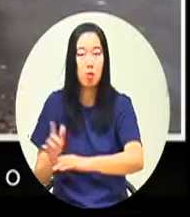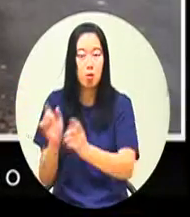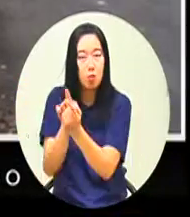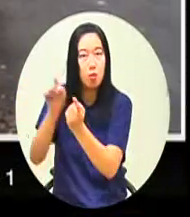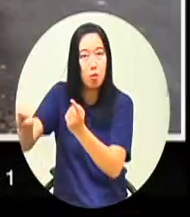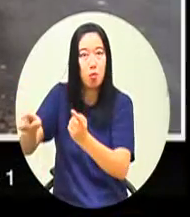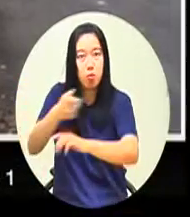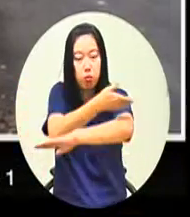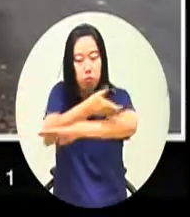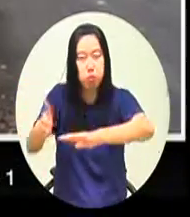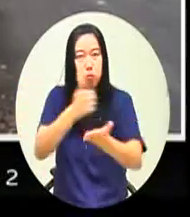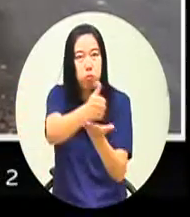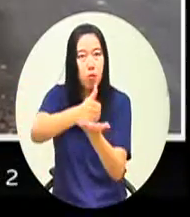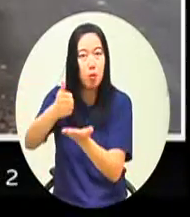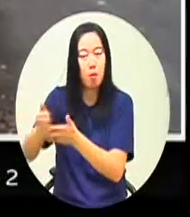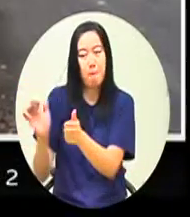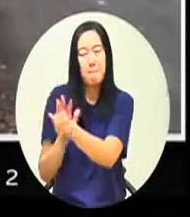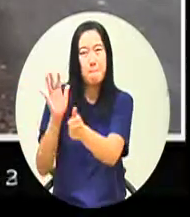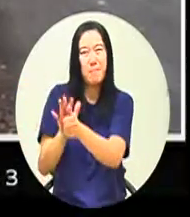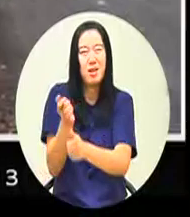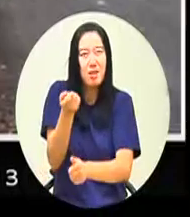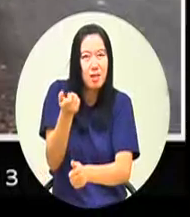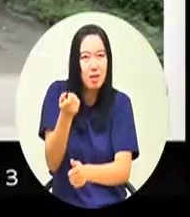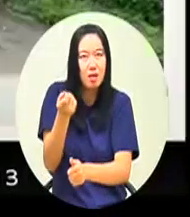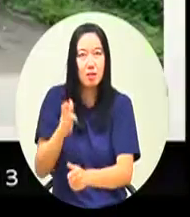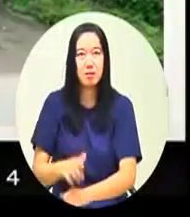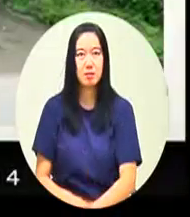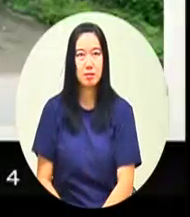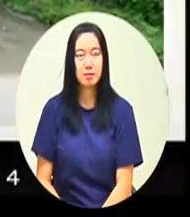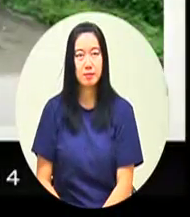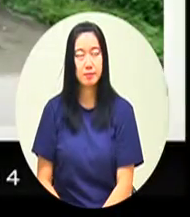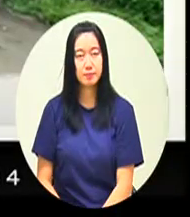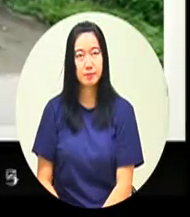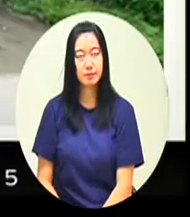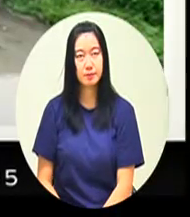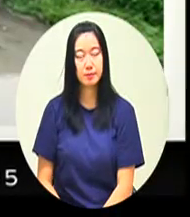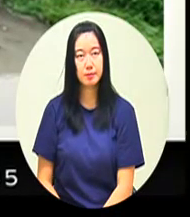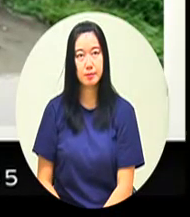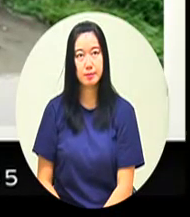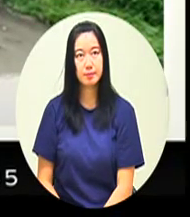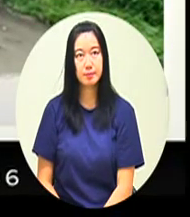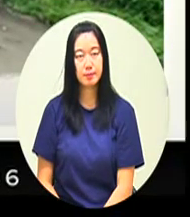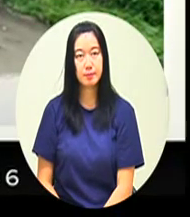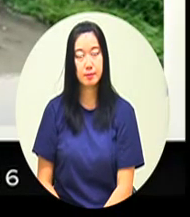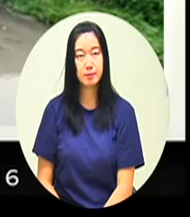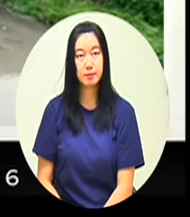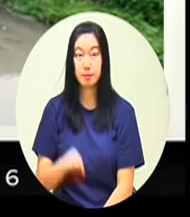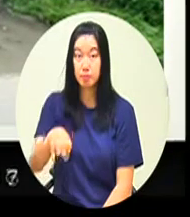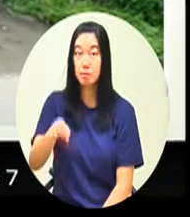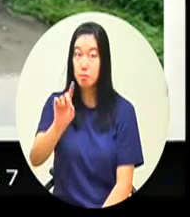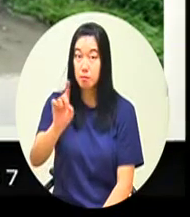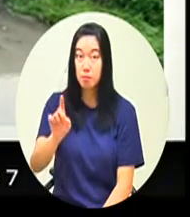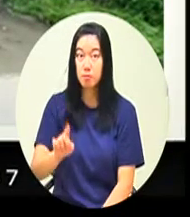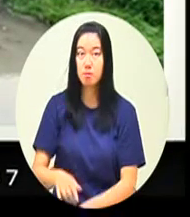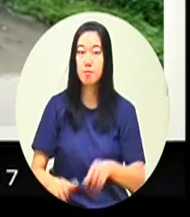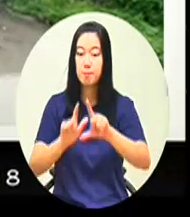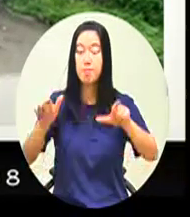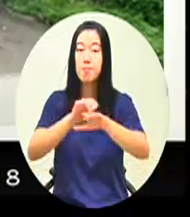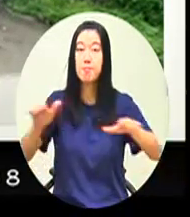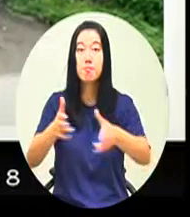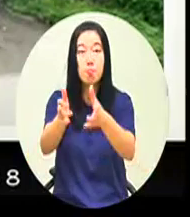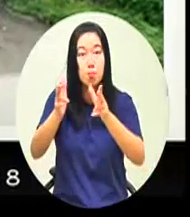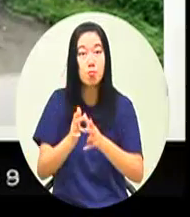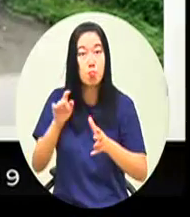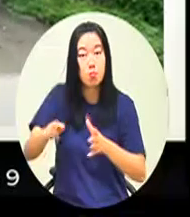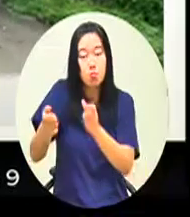排水会有帮助吗？一定没有帮助，因为容量就是这样子嘛，对不对？你看这个就是太安巧嘛，我一再讲它